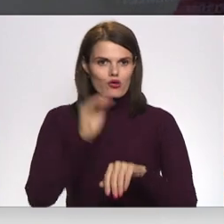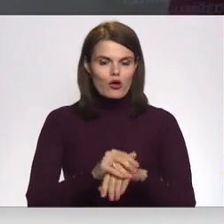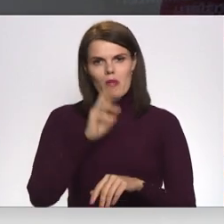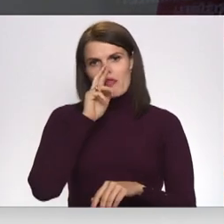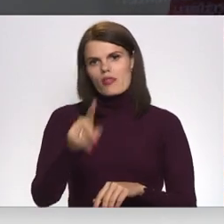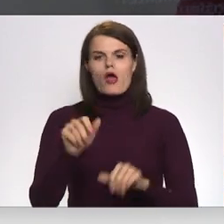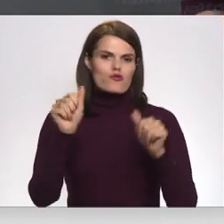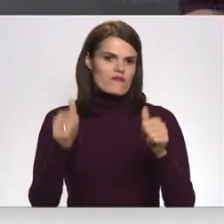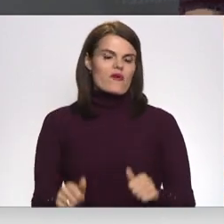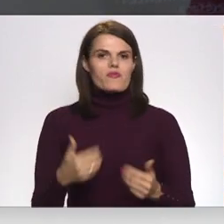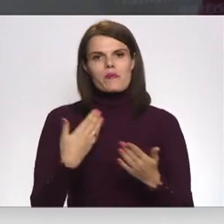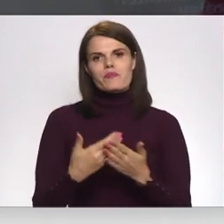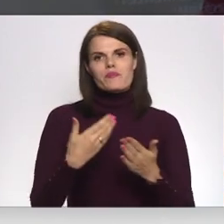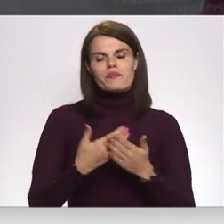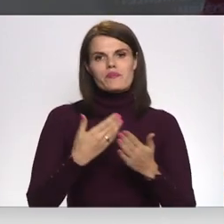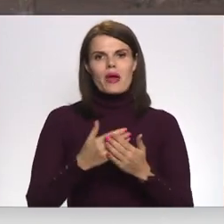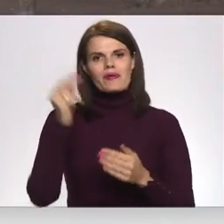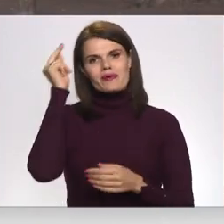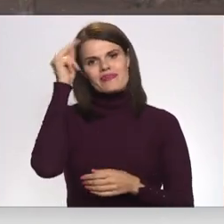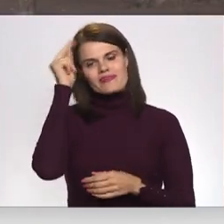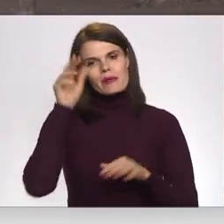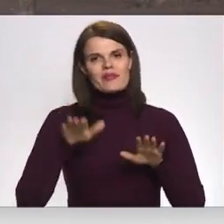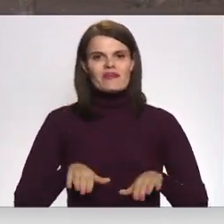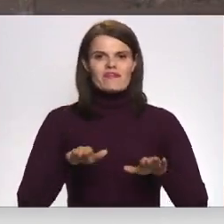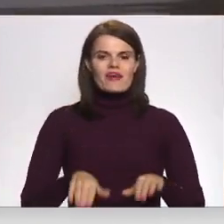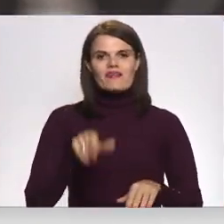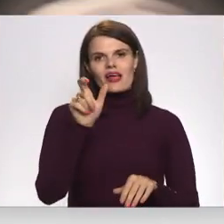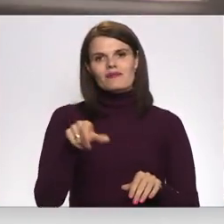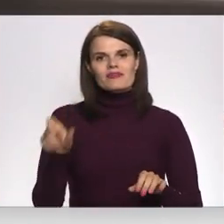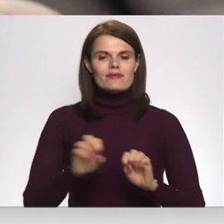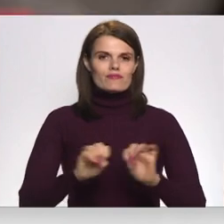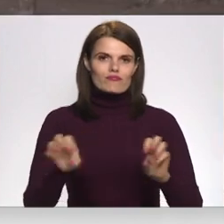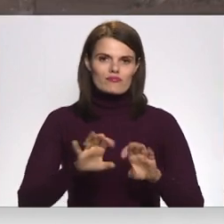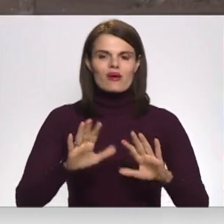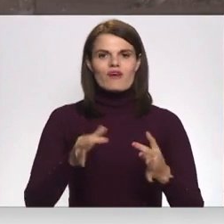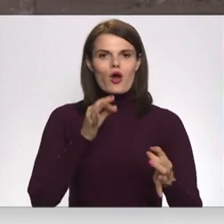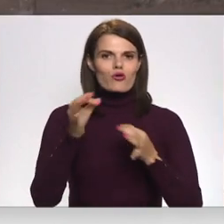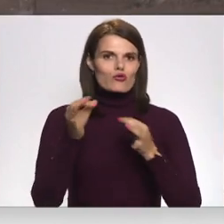nejaušā veidā, piemēram, kādā seminārā vietējiem iedzīvotājiem vai